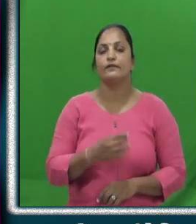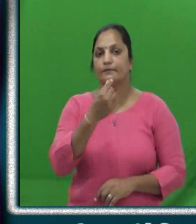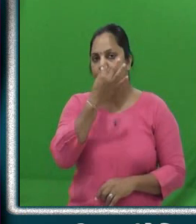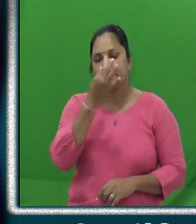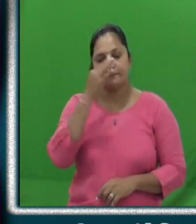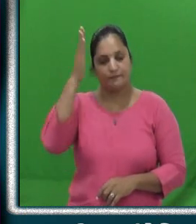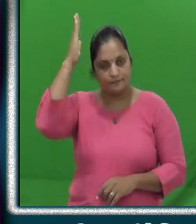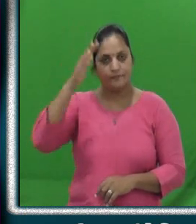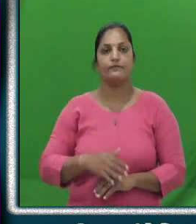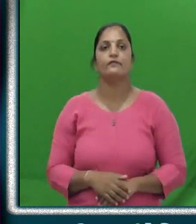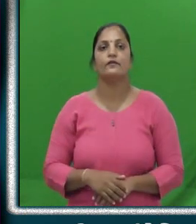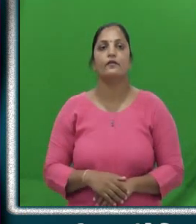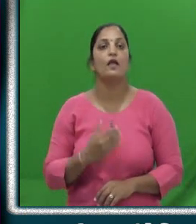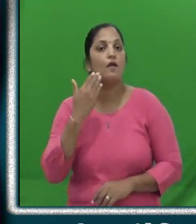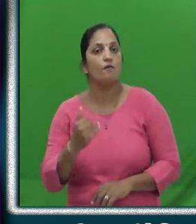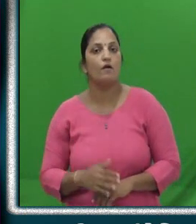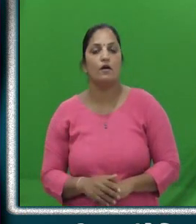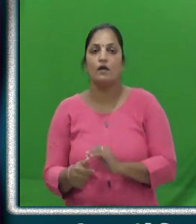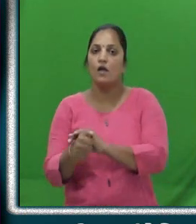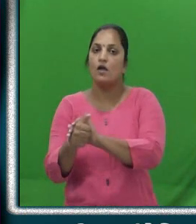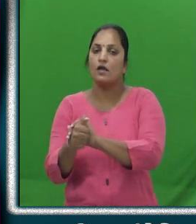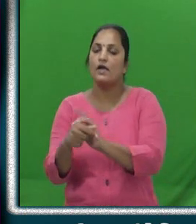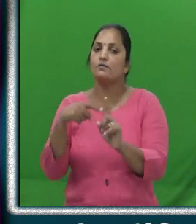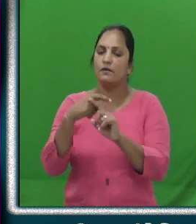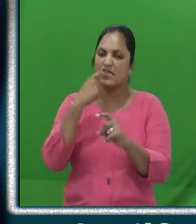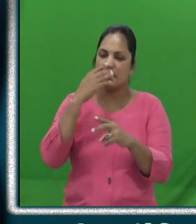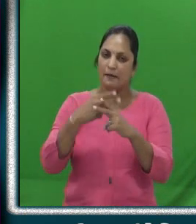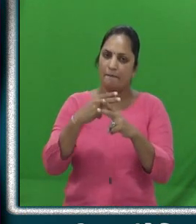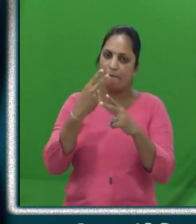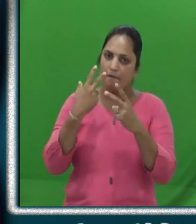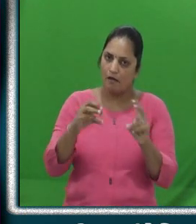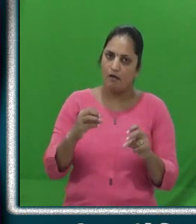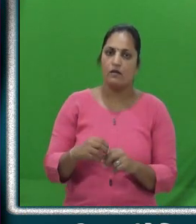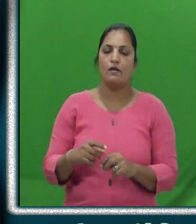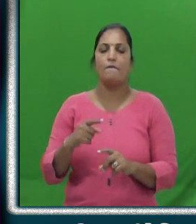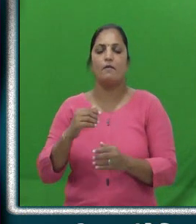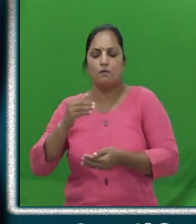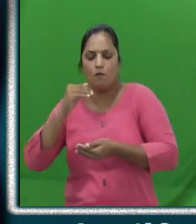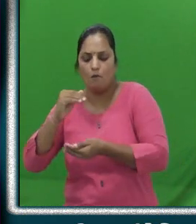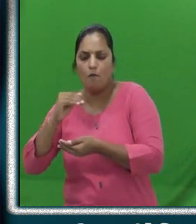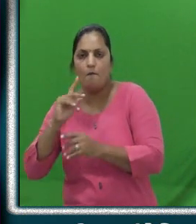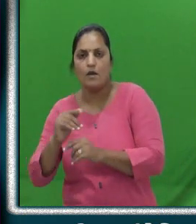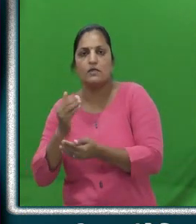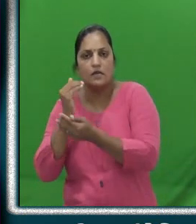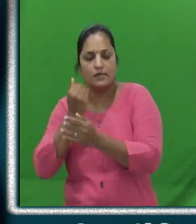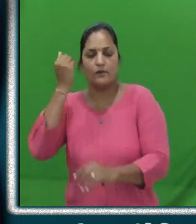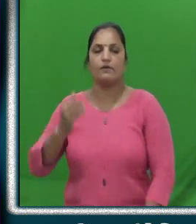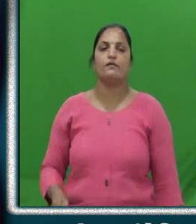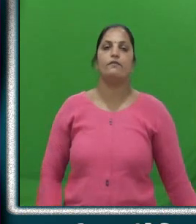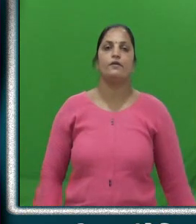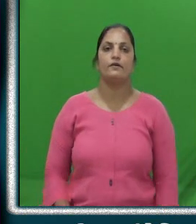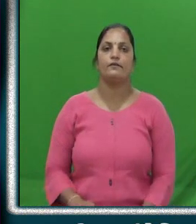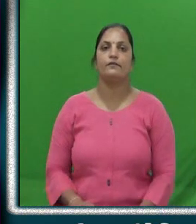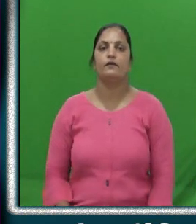ક્યાં આગળ કરી ચેન્નઈની અંદર કેમ કરી તો કાચબાના ઈંડા અને એના કાચબાના નાના બચ્ચાઓનું બચાવવા